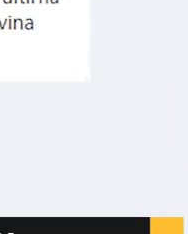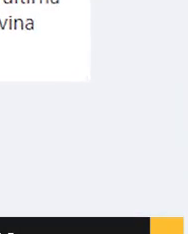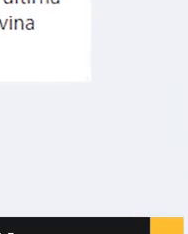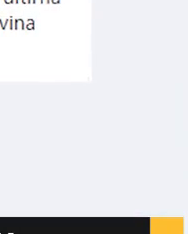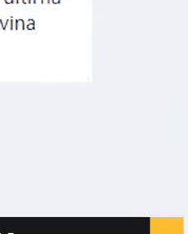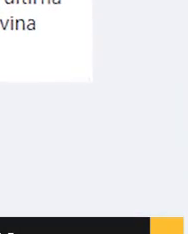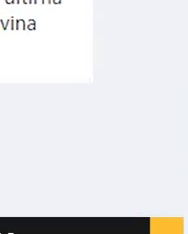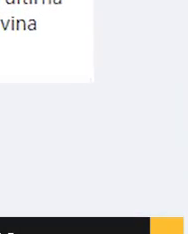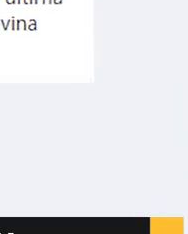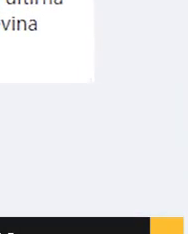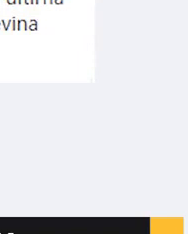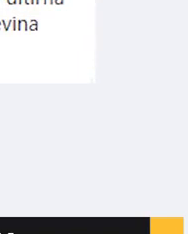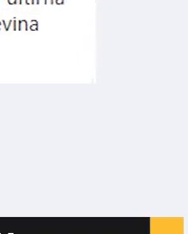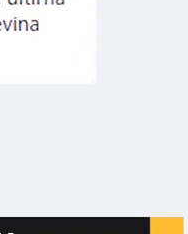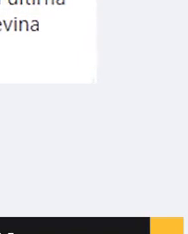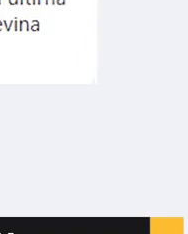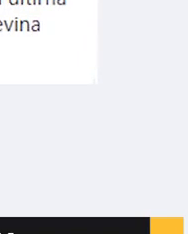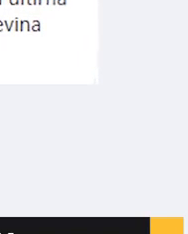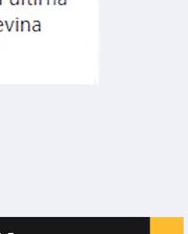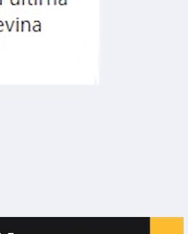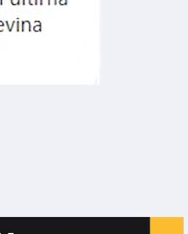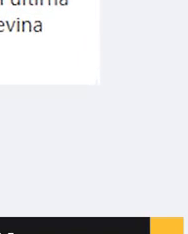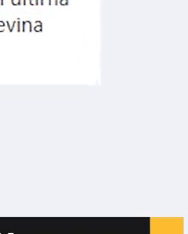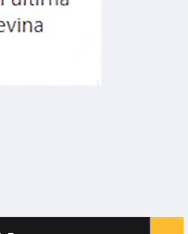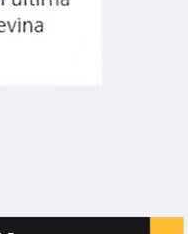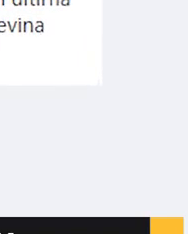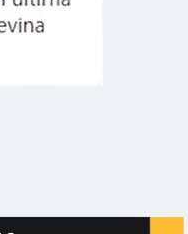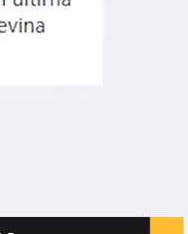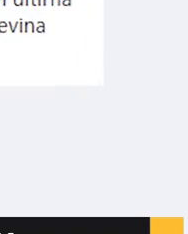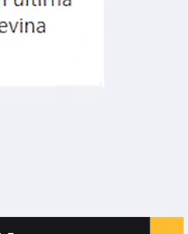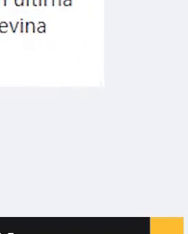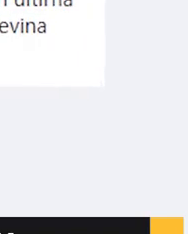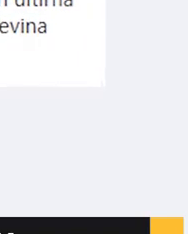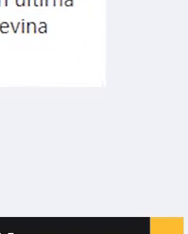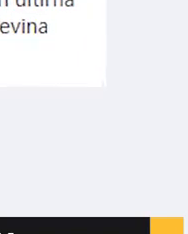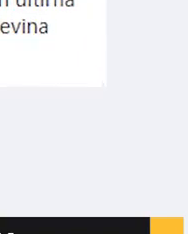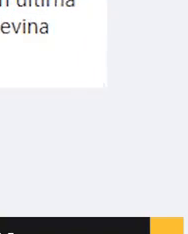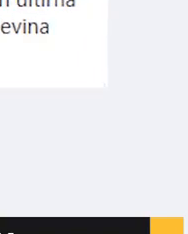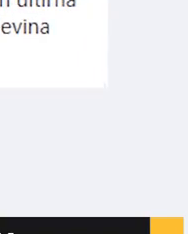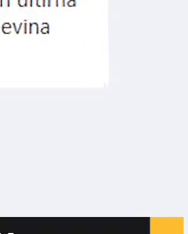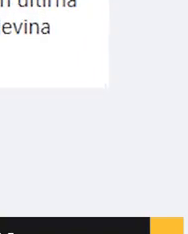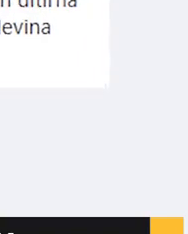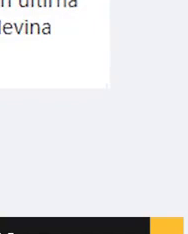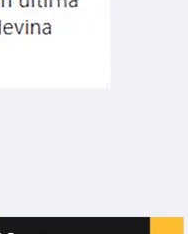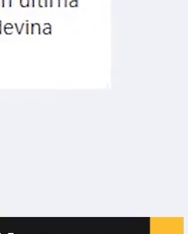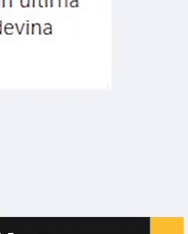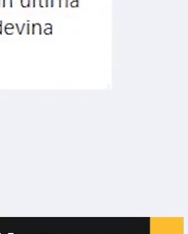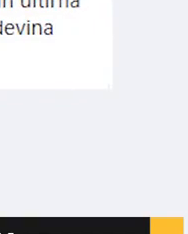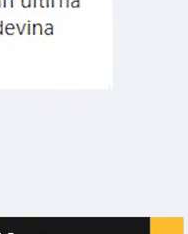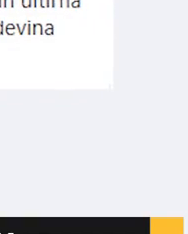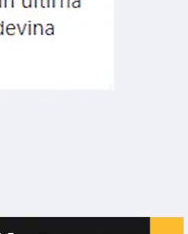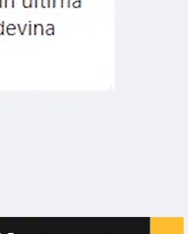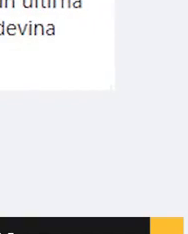ce facem să prevenim. Mie nu mi-este teamă, dar mă tem pentru copiii și familia mea, pentru că este o graniță foarte fină de la comportament